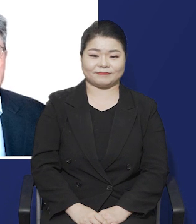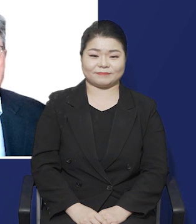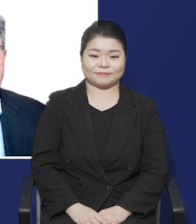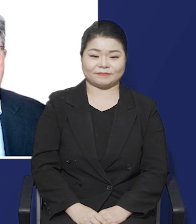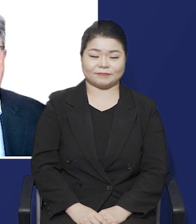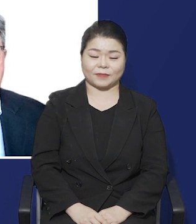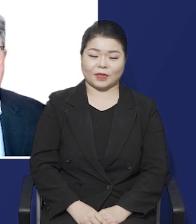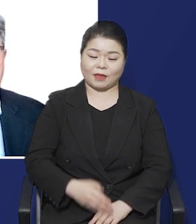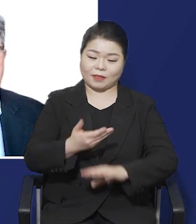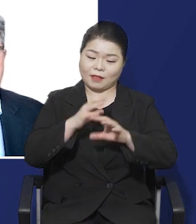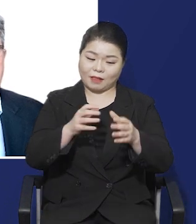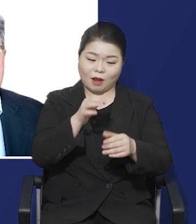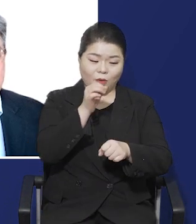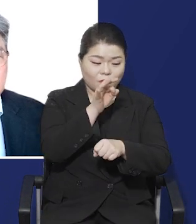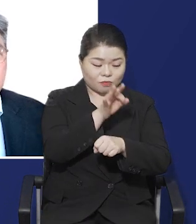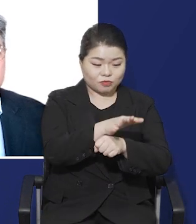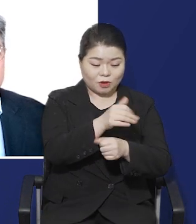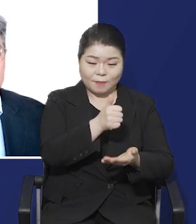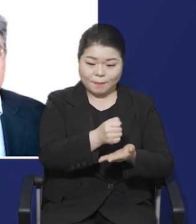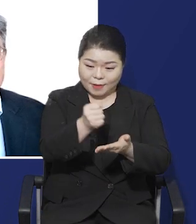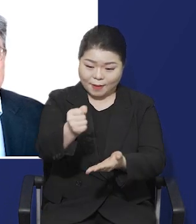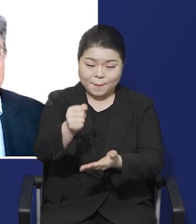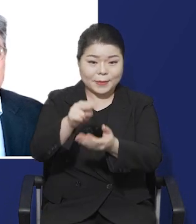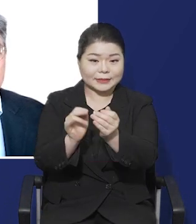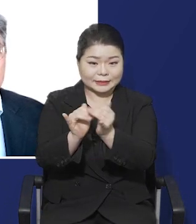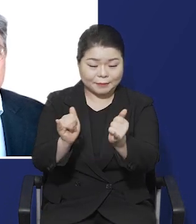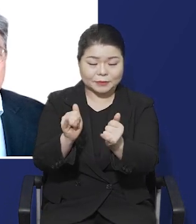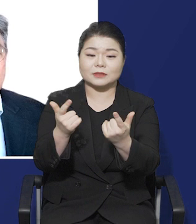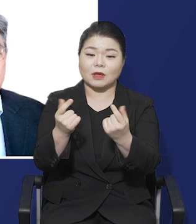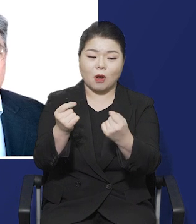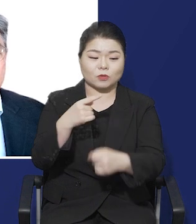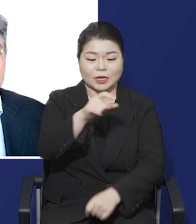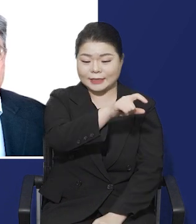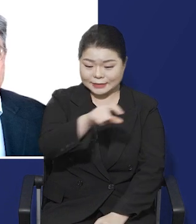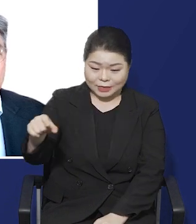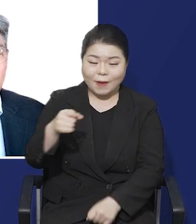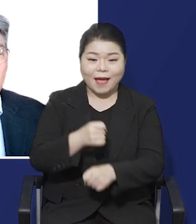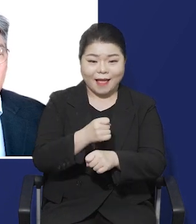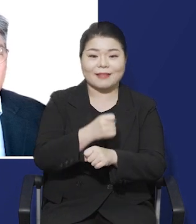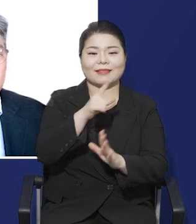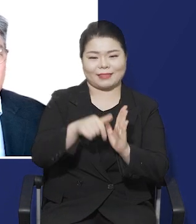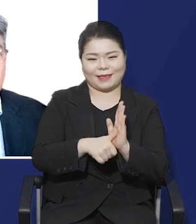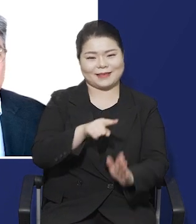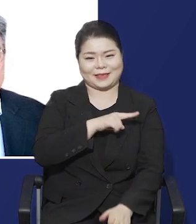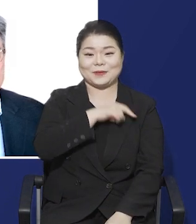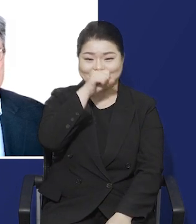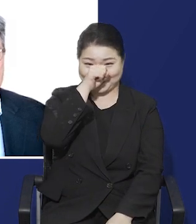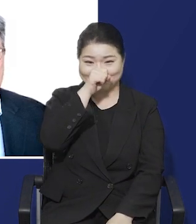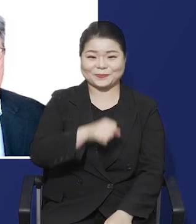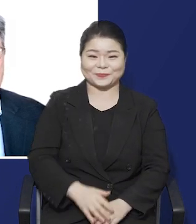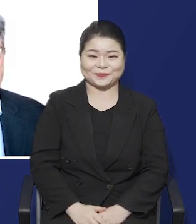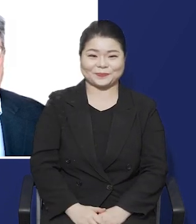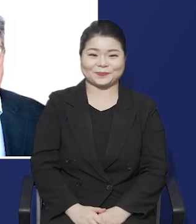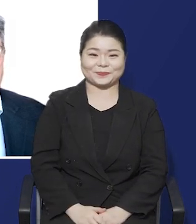따라서 해외 바이어 발굴을 통한 직접 수출이 가장 적극적인 수출 방식이라고 볼 수가 있겠습니다.